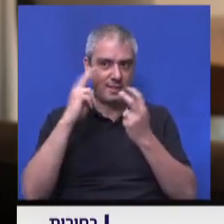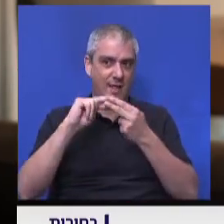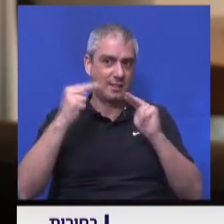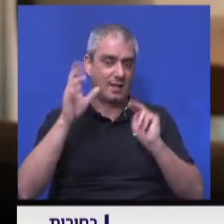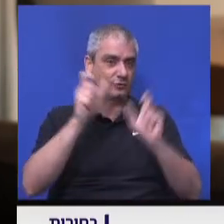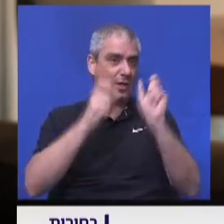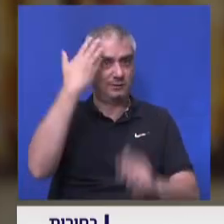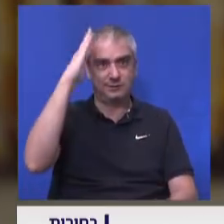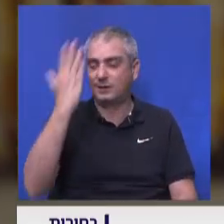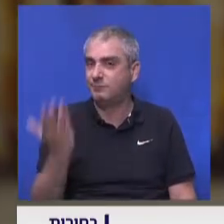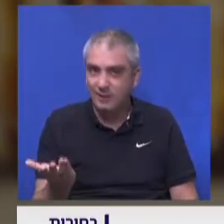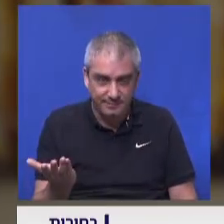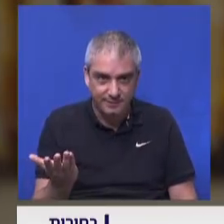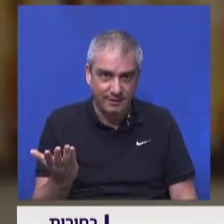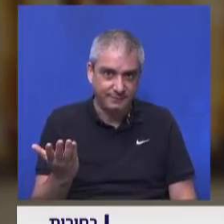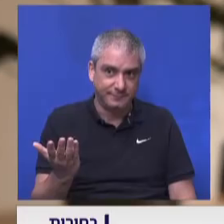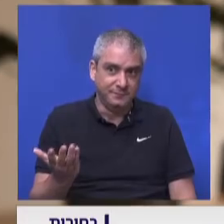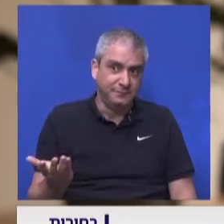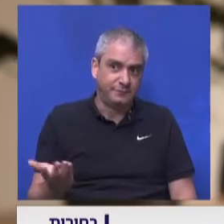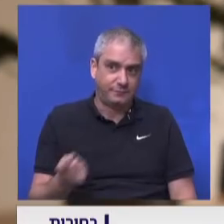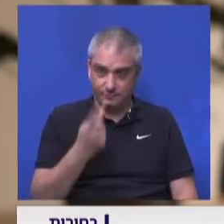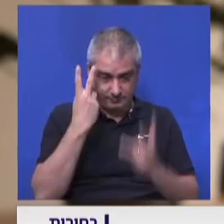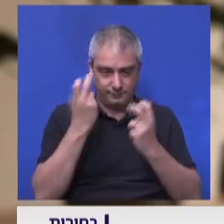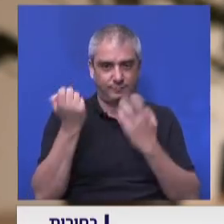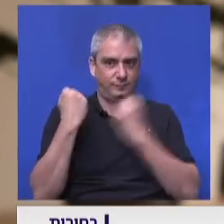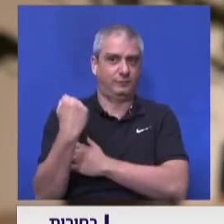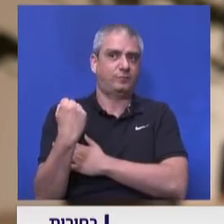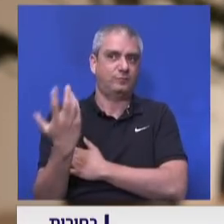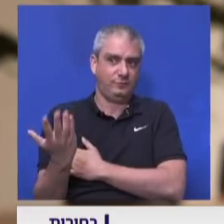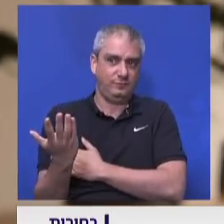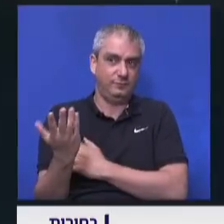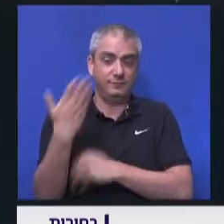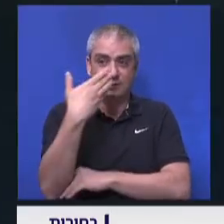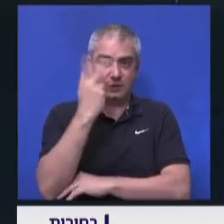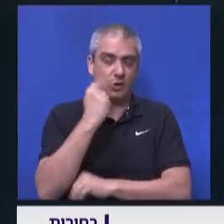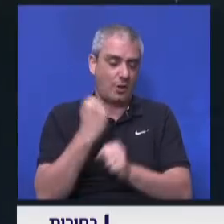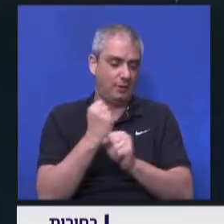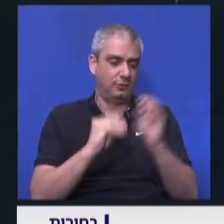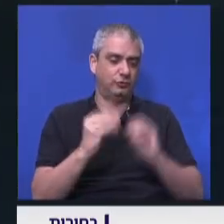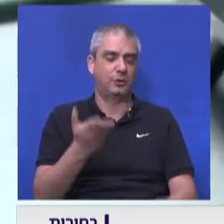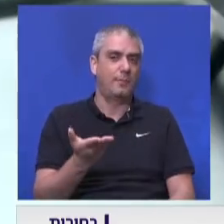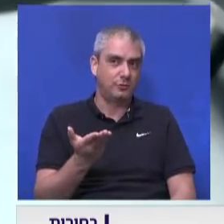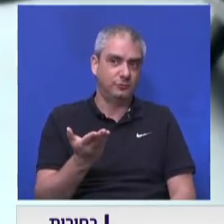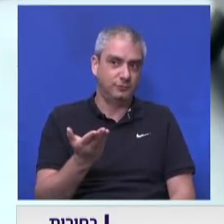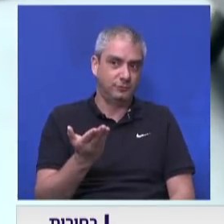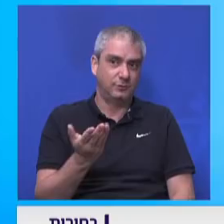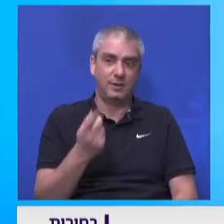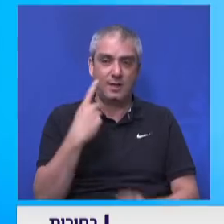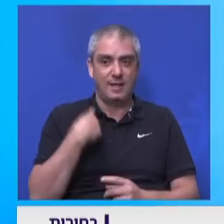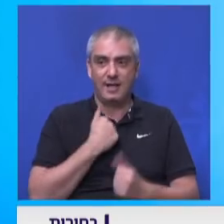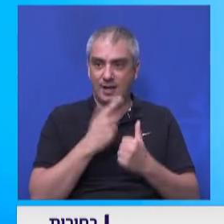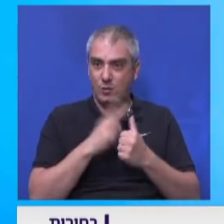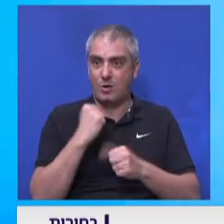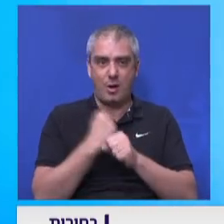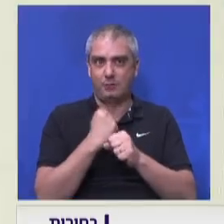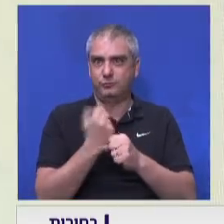של אזרחים זרים, מידע זה כוח. מדינות יכולות לעשות בזה שימוש, וריגול לדוגמה יכולים לעשות בזה שימוש. אפשר